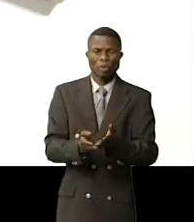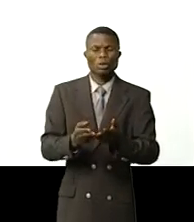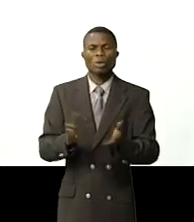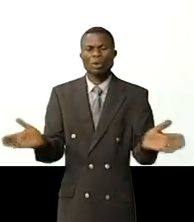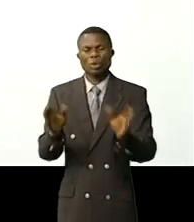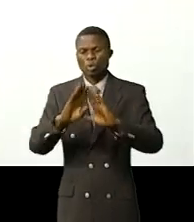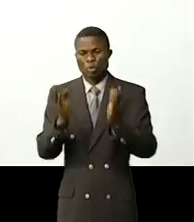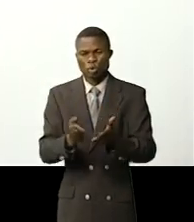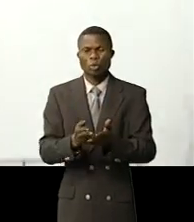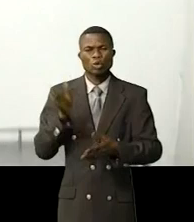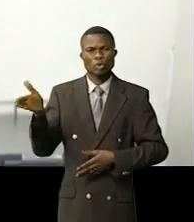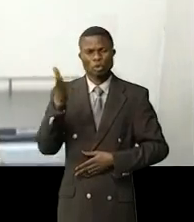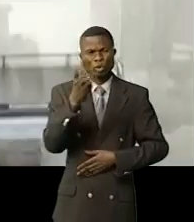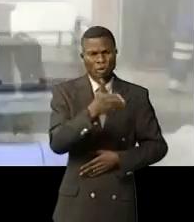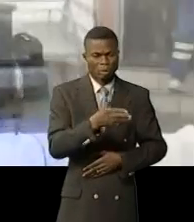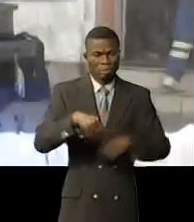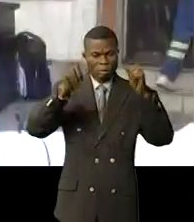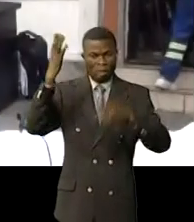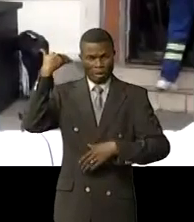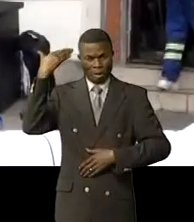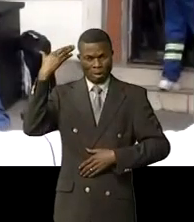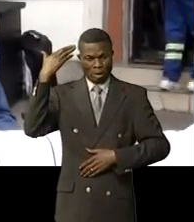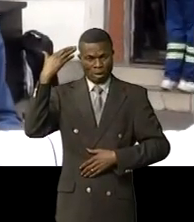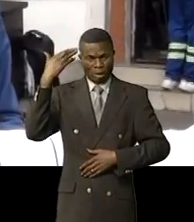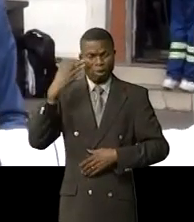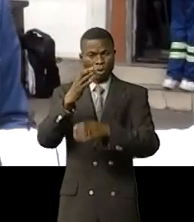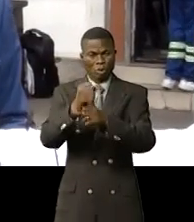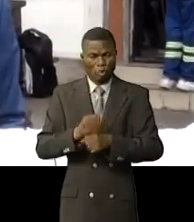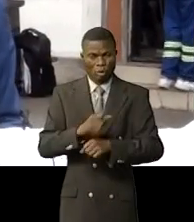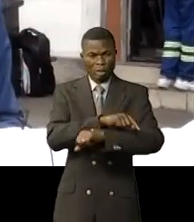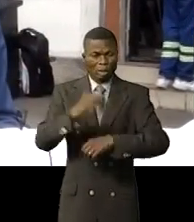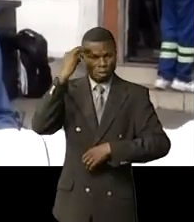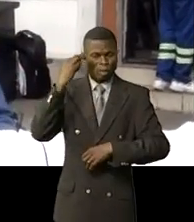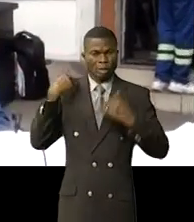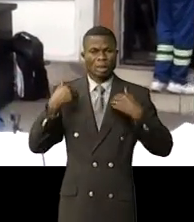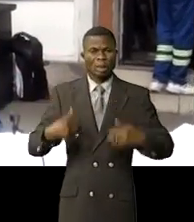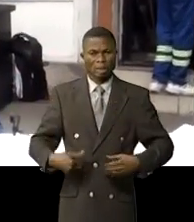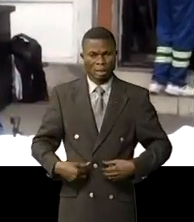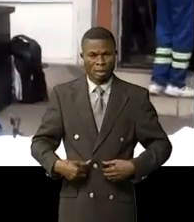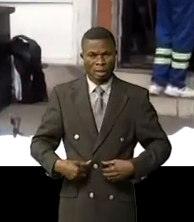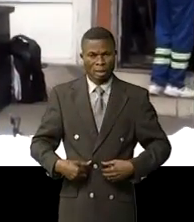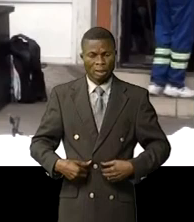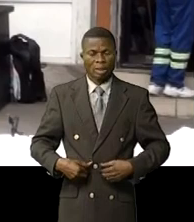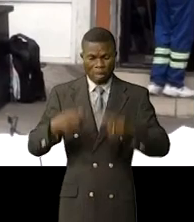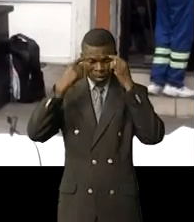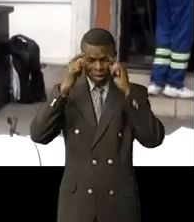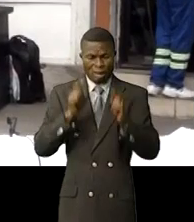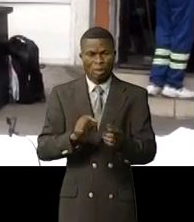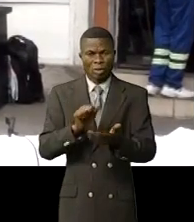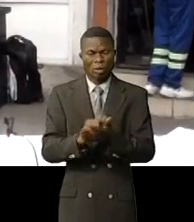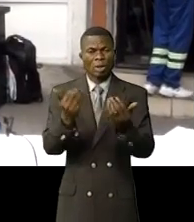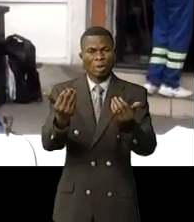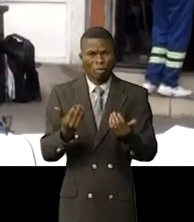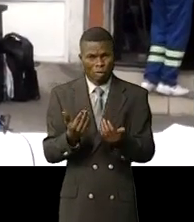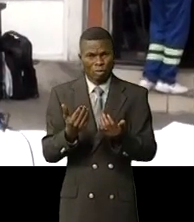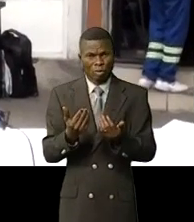et autres. À quelques années passées, avec l'accord obtenu par le ministère de la Santé, fort de cet accord, la volonté a